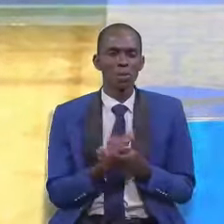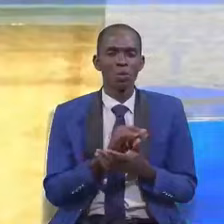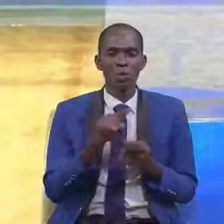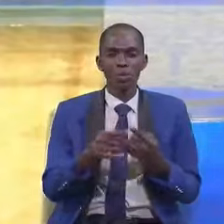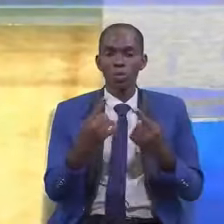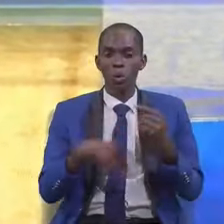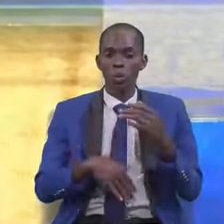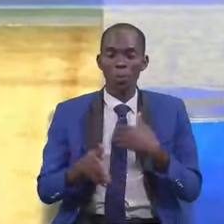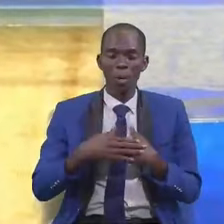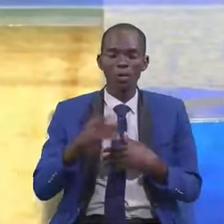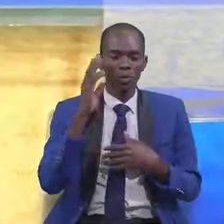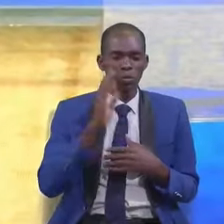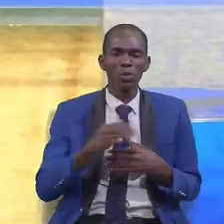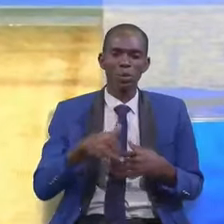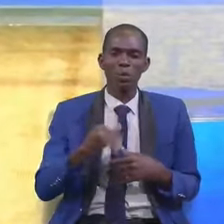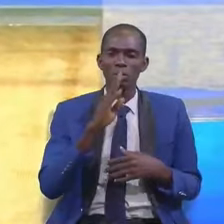tu es à la première étape, mais